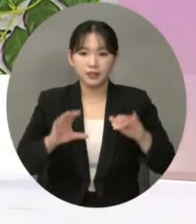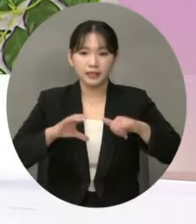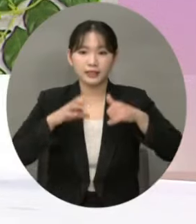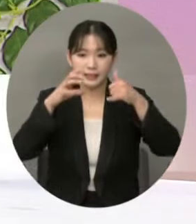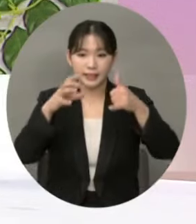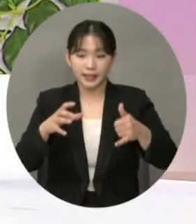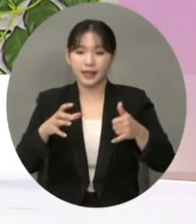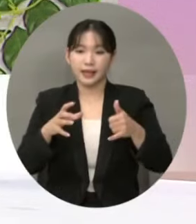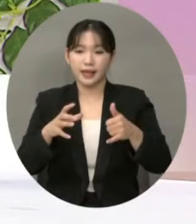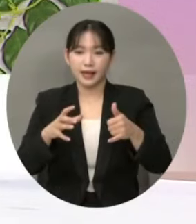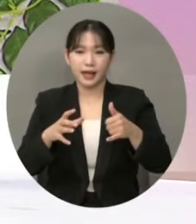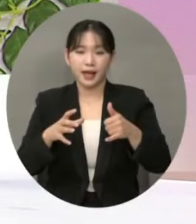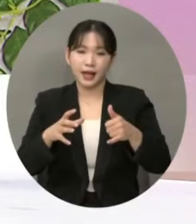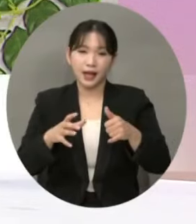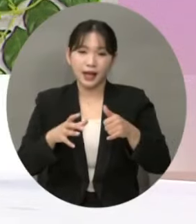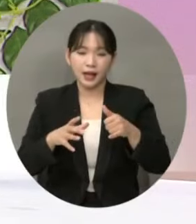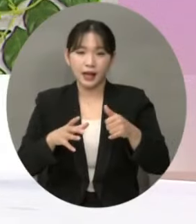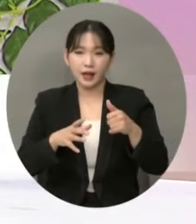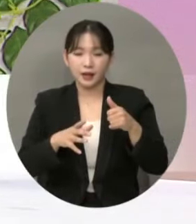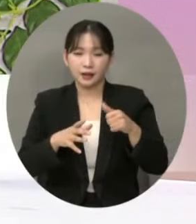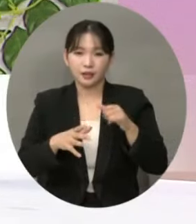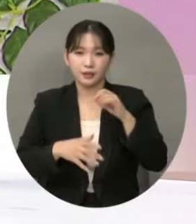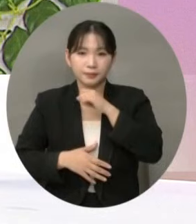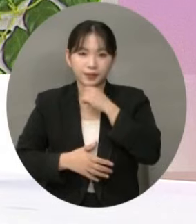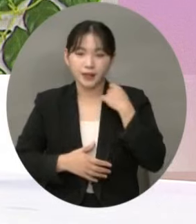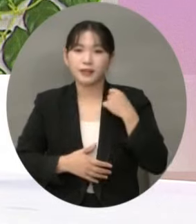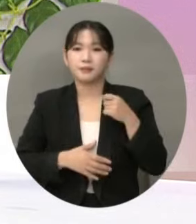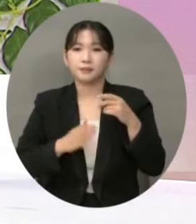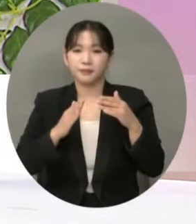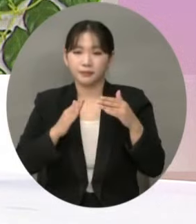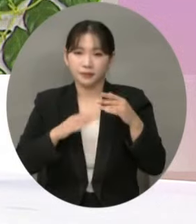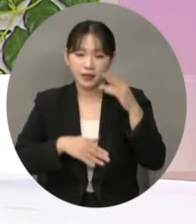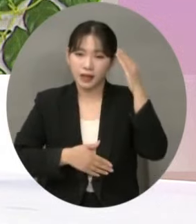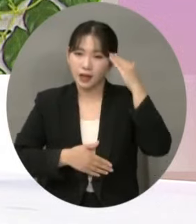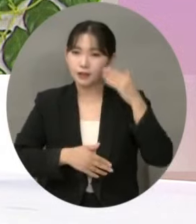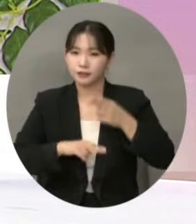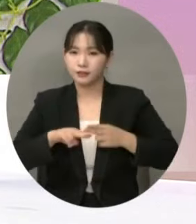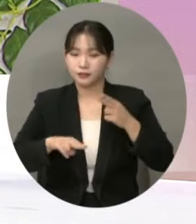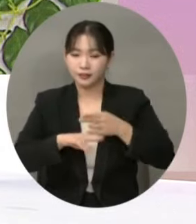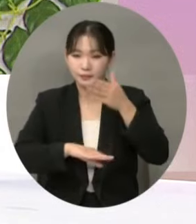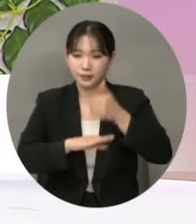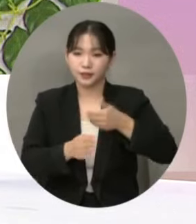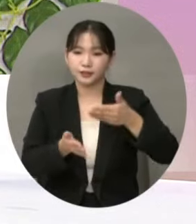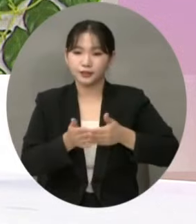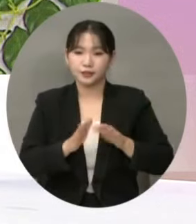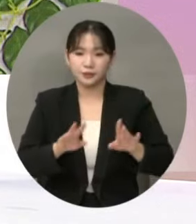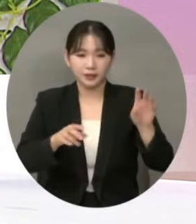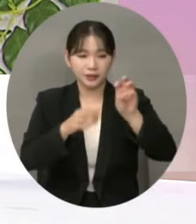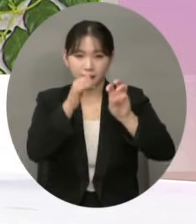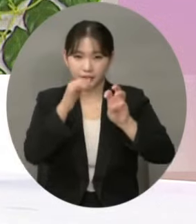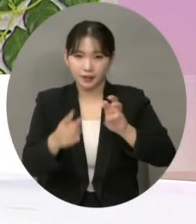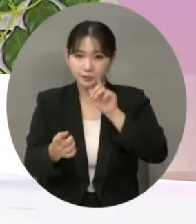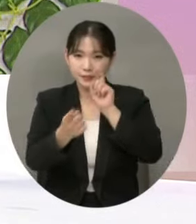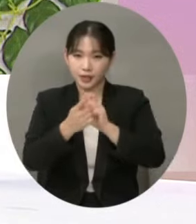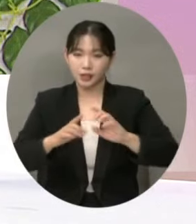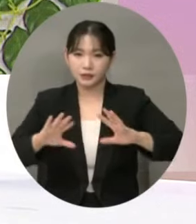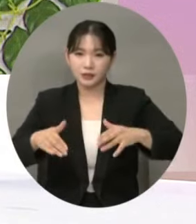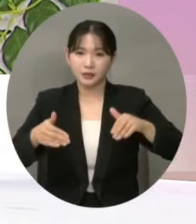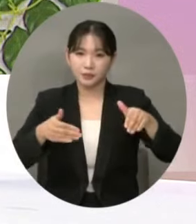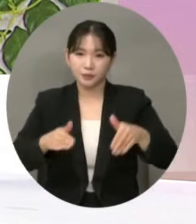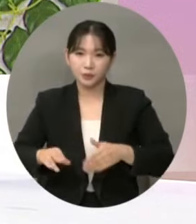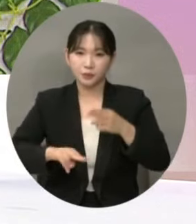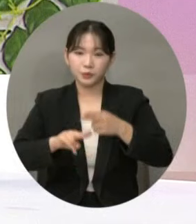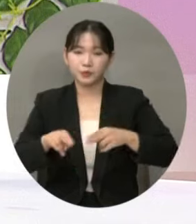세계를 붙잡은 맛, 케이푸드의 원류 남도미식 기획 보도 마지막 순서입니다. 올해로 30회를 맞이한